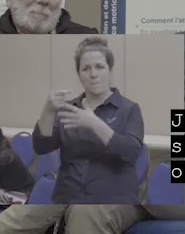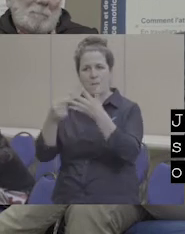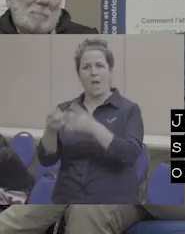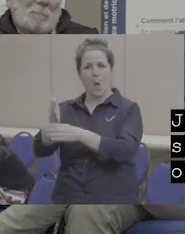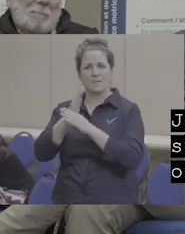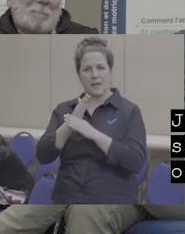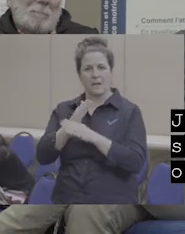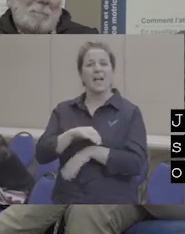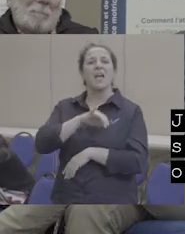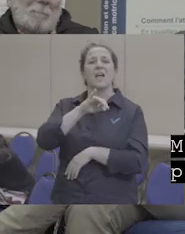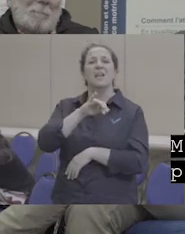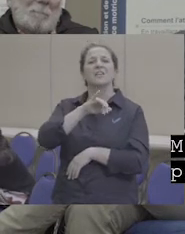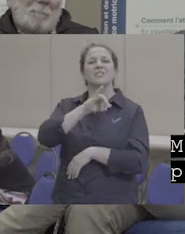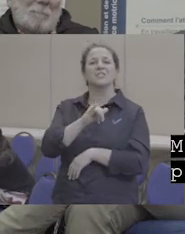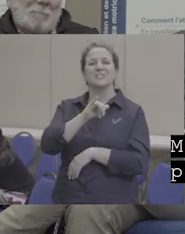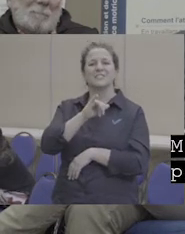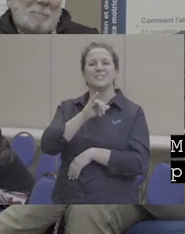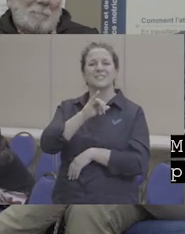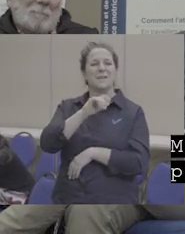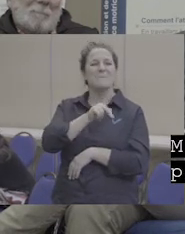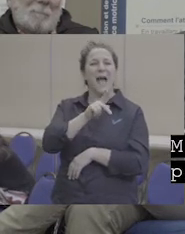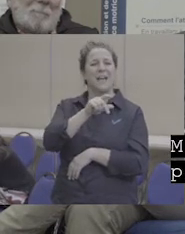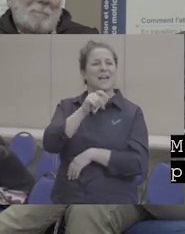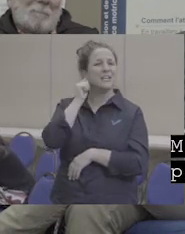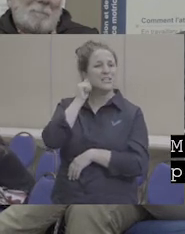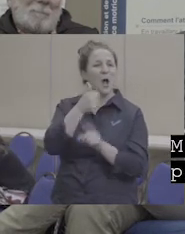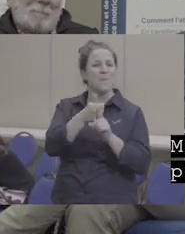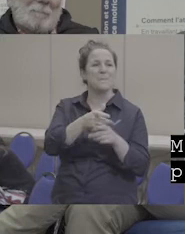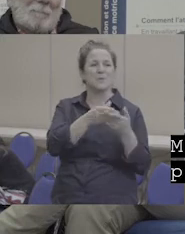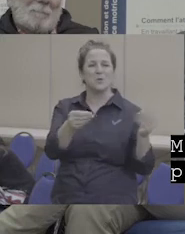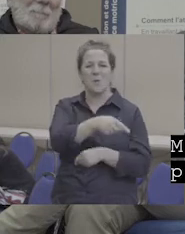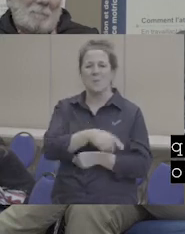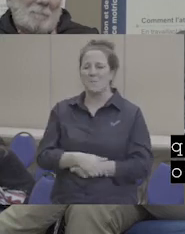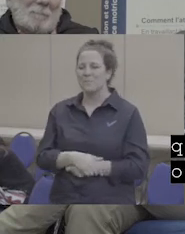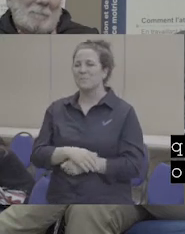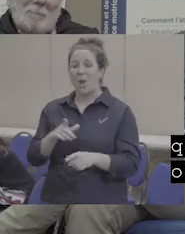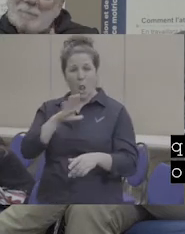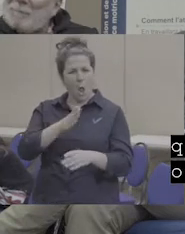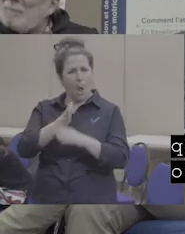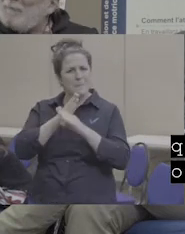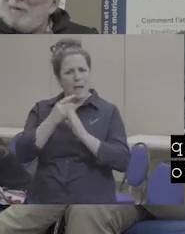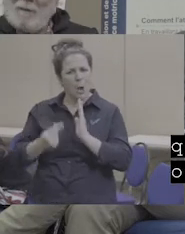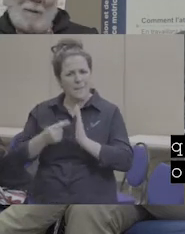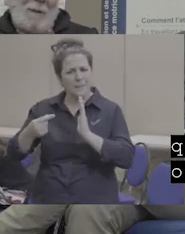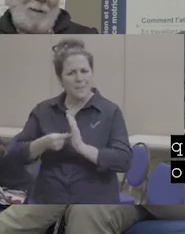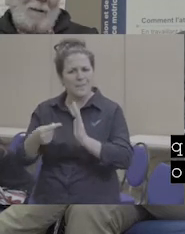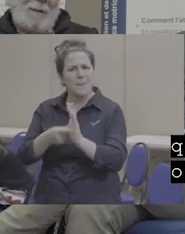puis Jean-Pascal, c'est la solution. Mais à propos des obstacles, je pense qu'il y a des obstacles qui reviennent fréquemment,